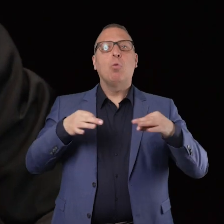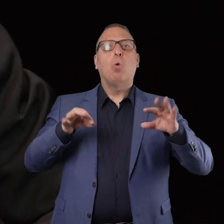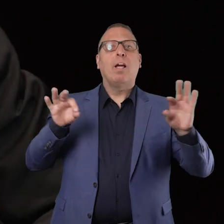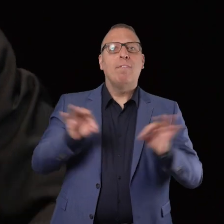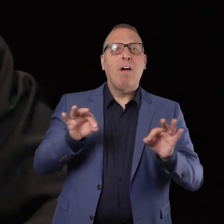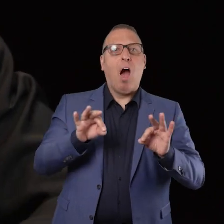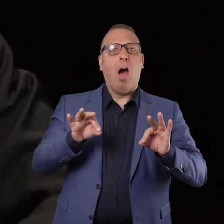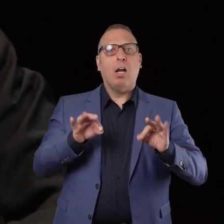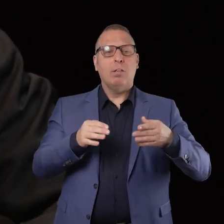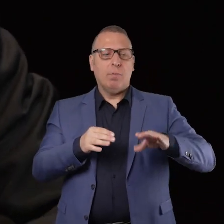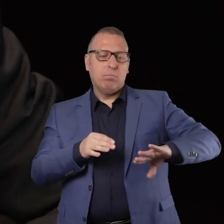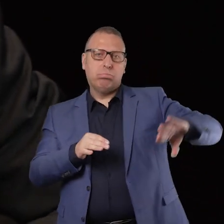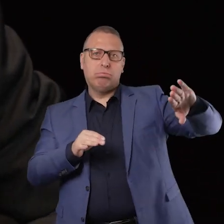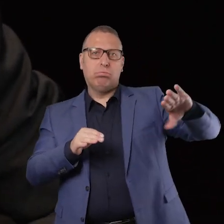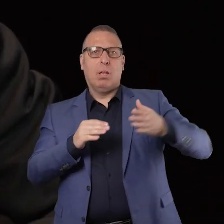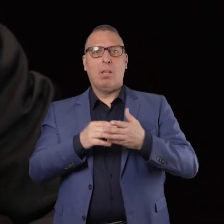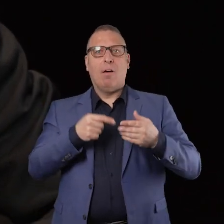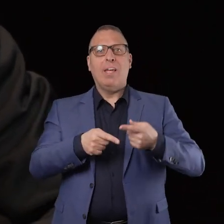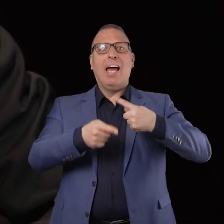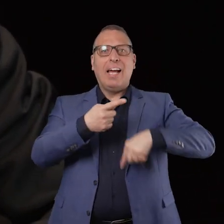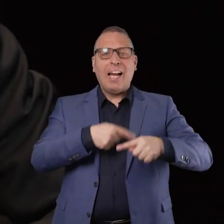längs vom Rhein. Wir sind in einem grossen